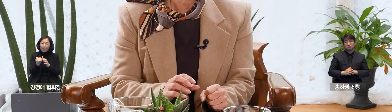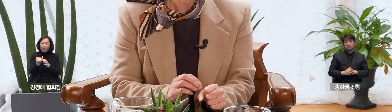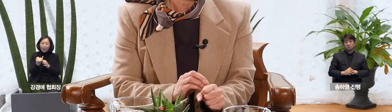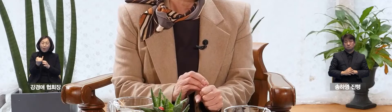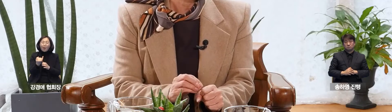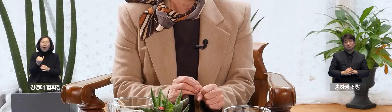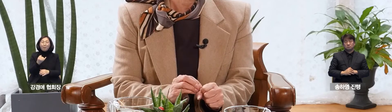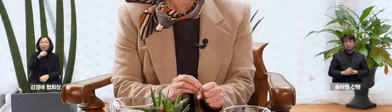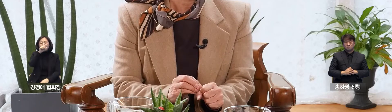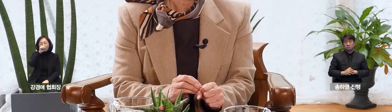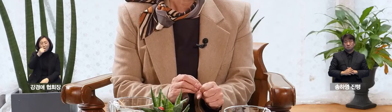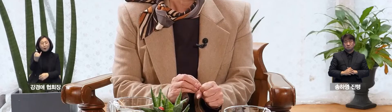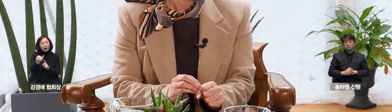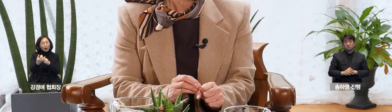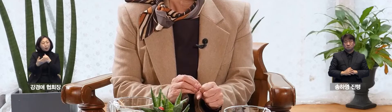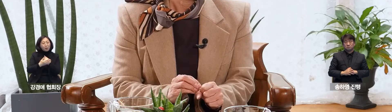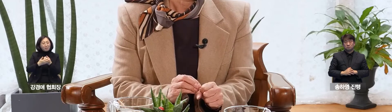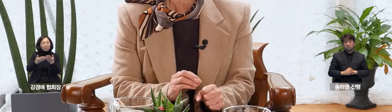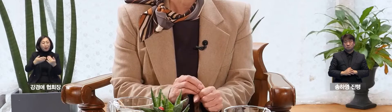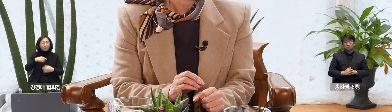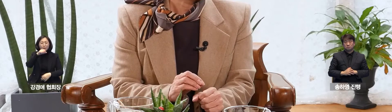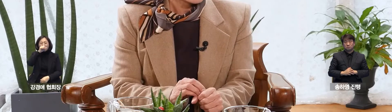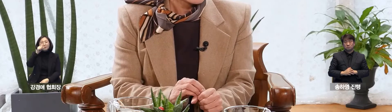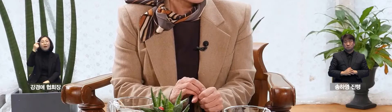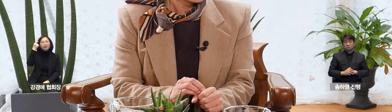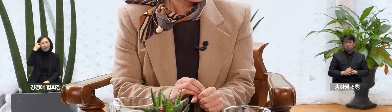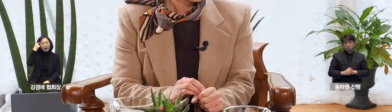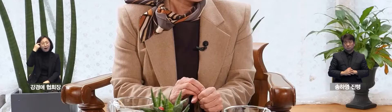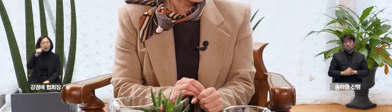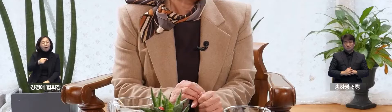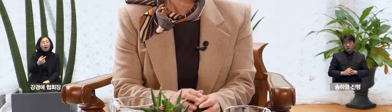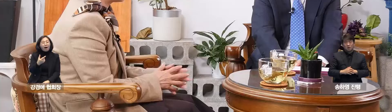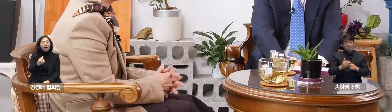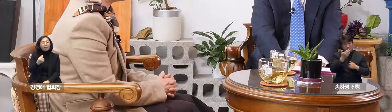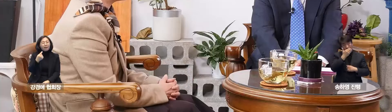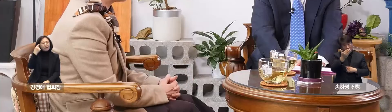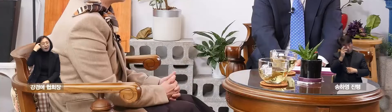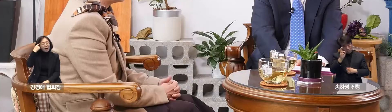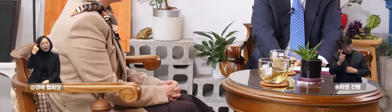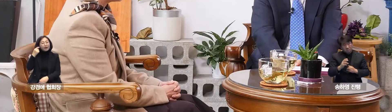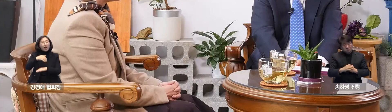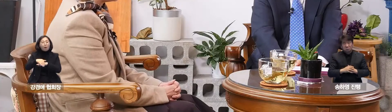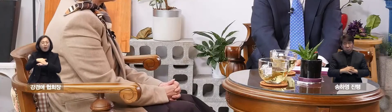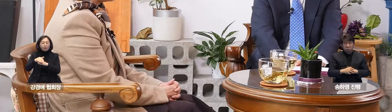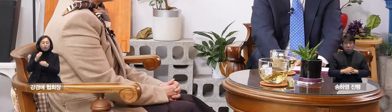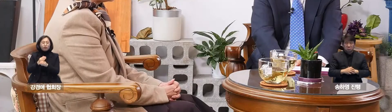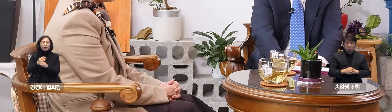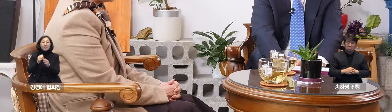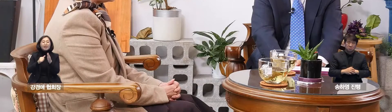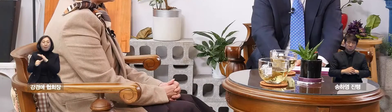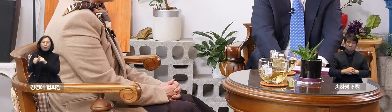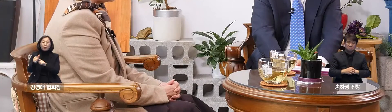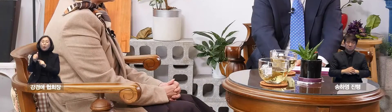그런 솔루션 만들고 있는 대표님도 계세요. 기꺼이 가능하죠. 네네, 가능합니다. 그렇구나. 그래서